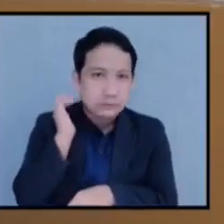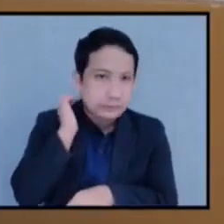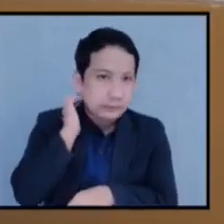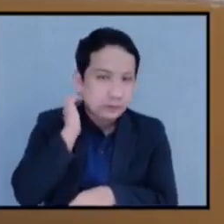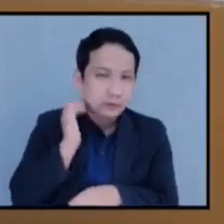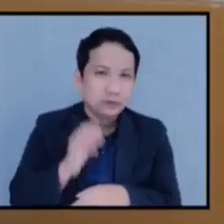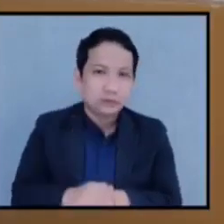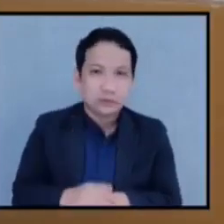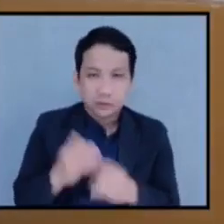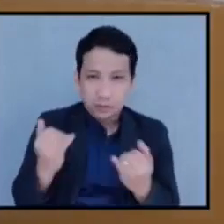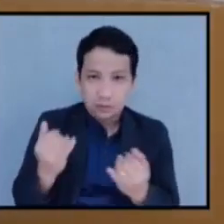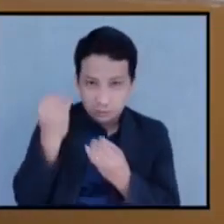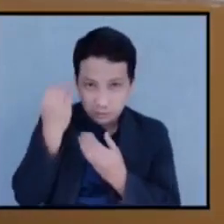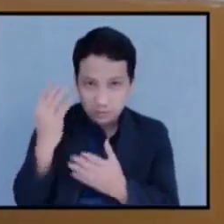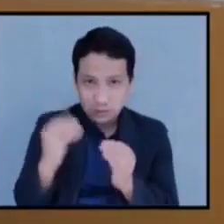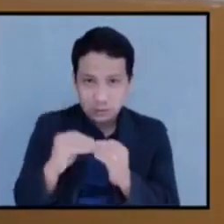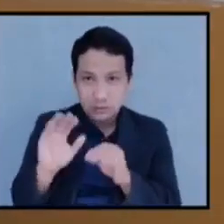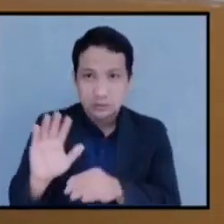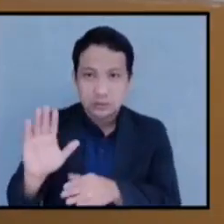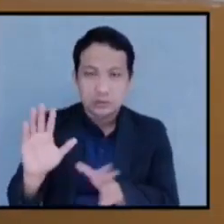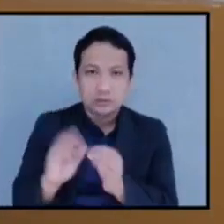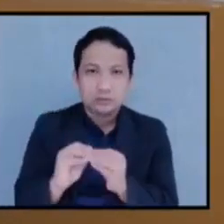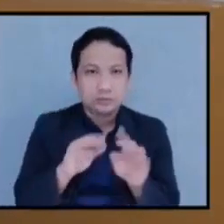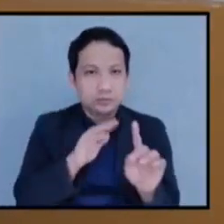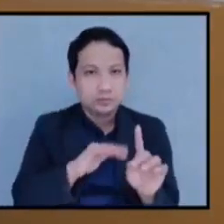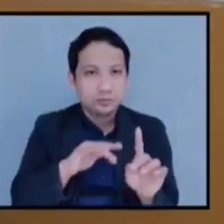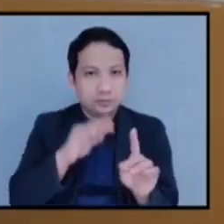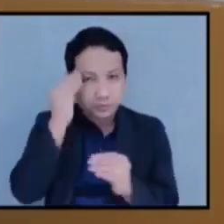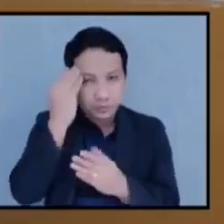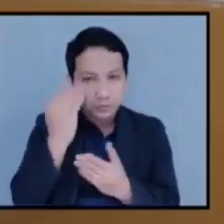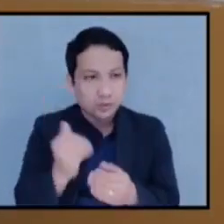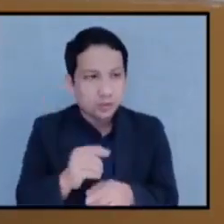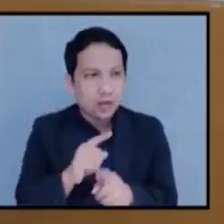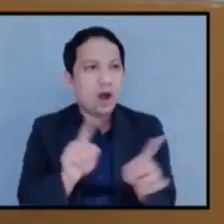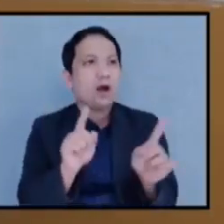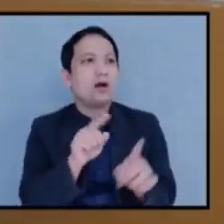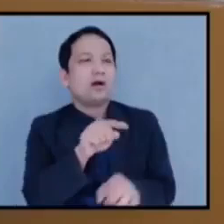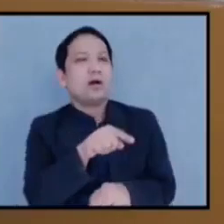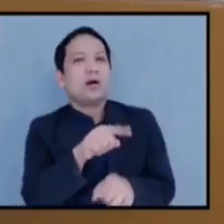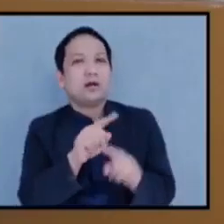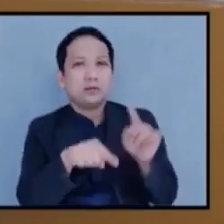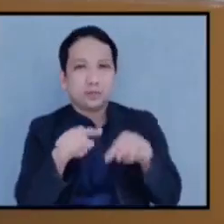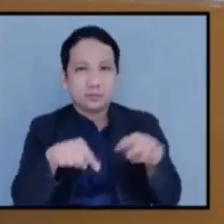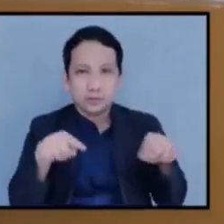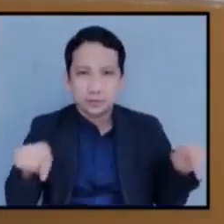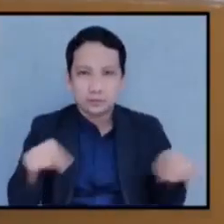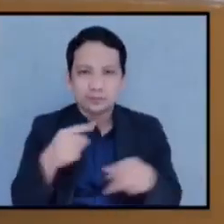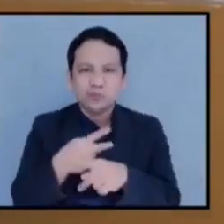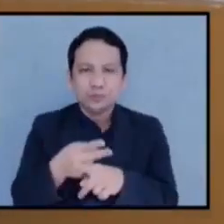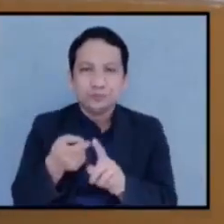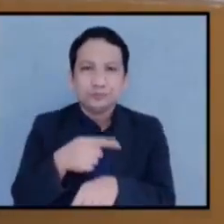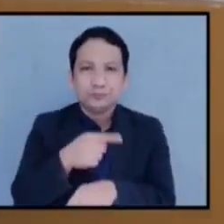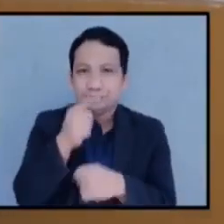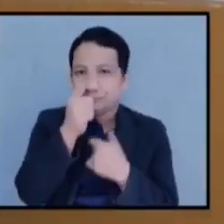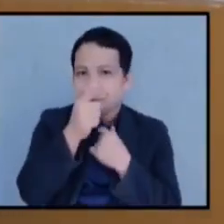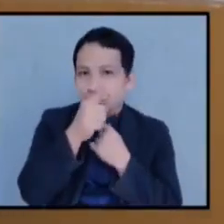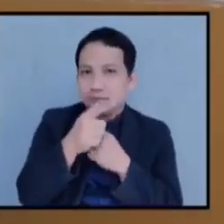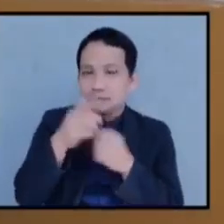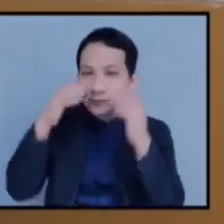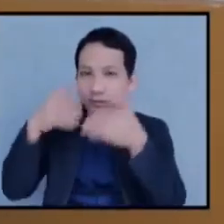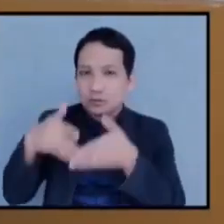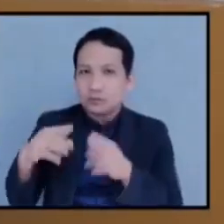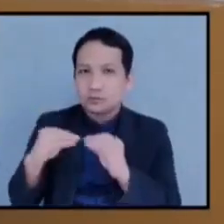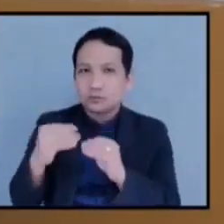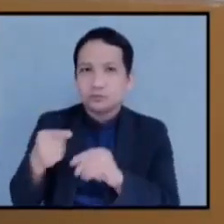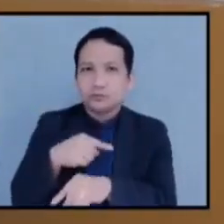our shoppers would observe na iba-iba pala ang mga products from Luzon. Ito yung mga focus products nila from